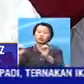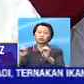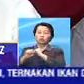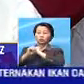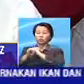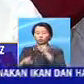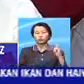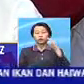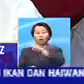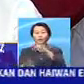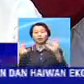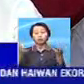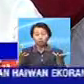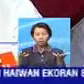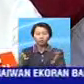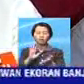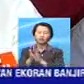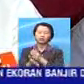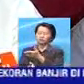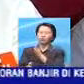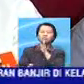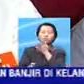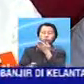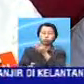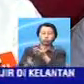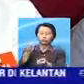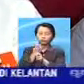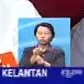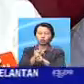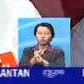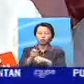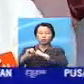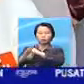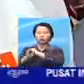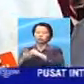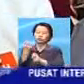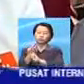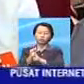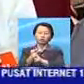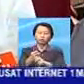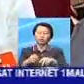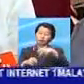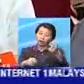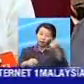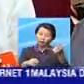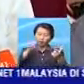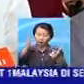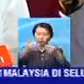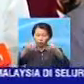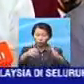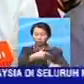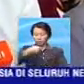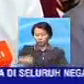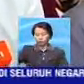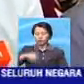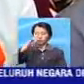Jadi dia agak sukar untuk kita promosi. Kita buka, tapi yang lebih kita akan buka di China dan